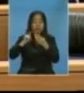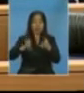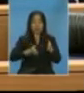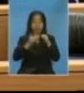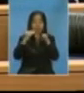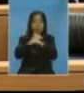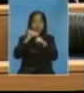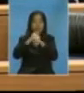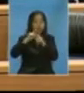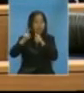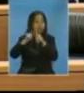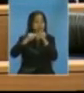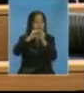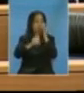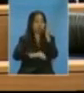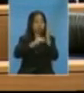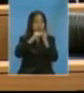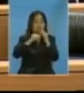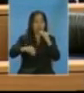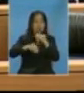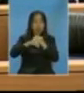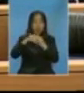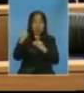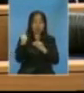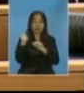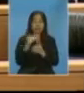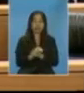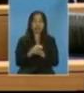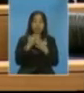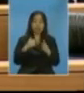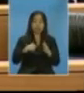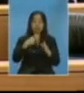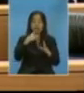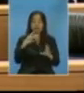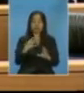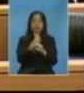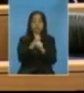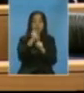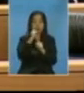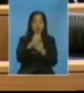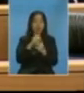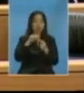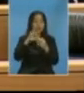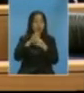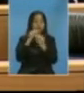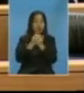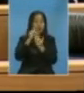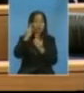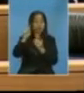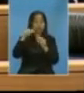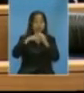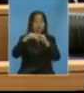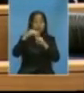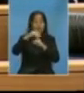ขึ้นมากมายแต่สุดท้ายประเด็นที่ผมอยากจะกราบเรียนสรุปสั้นๆก็คือว่าการกู้เงินครั้งนั้นมัน